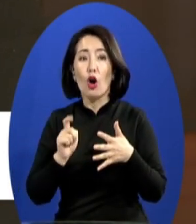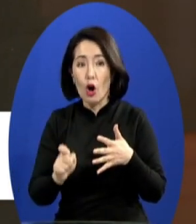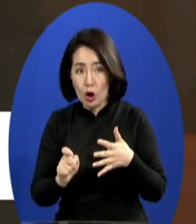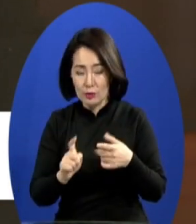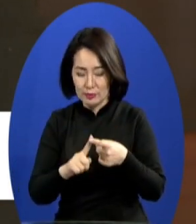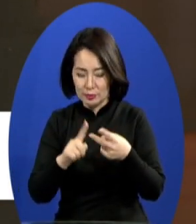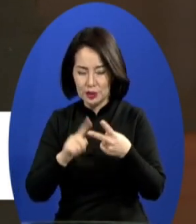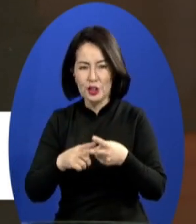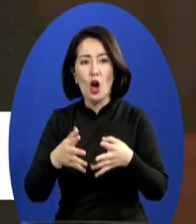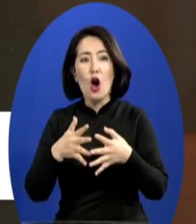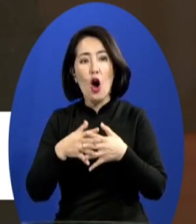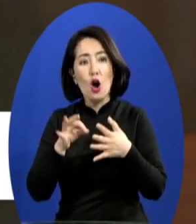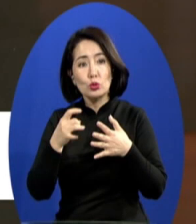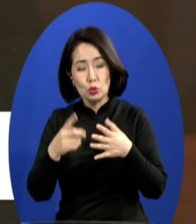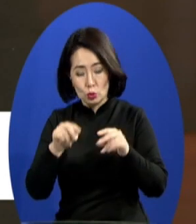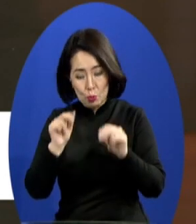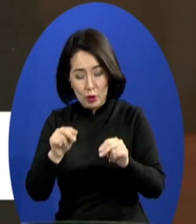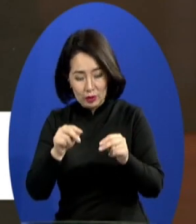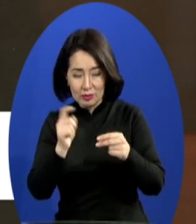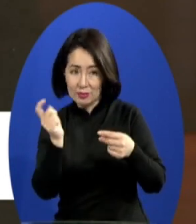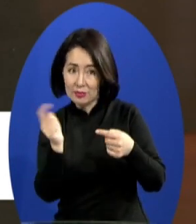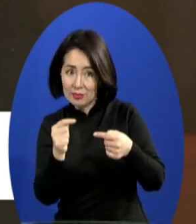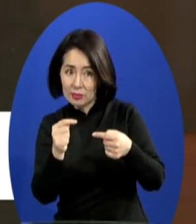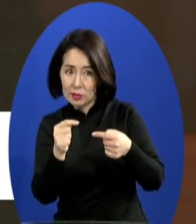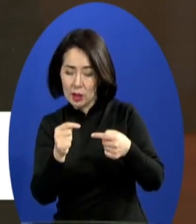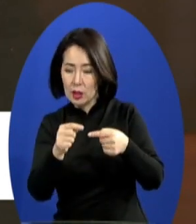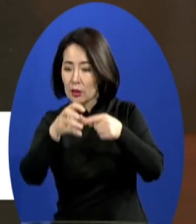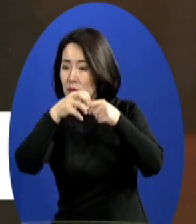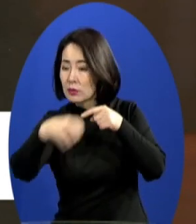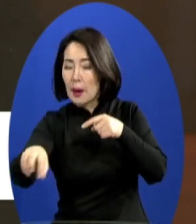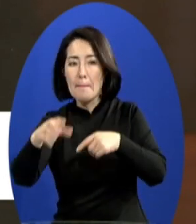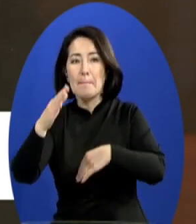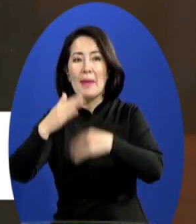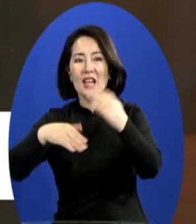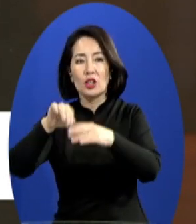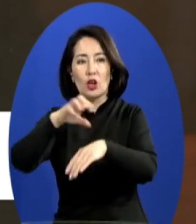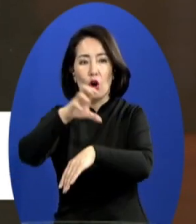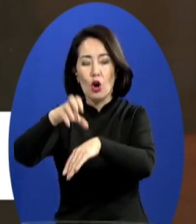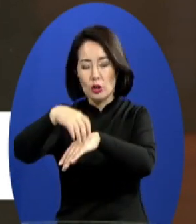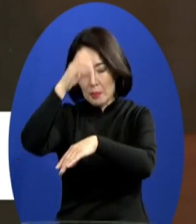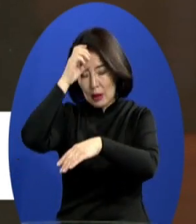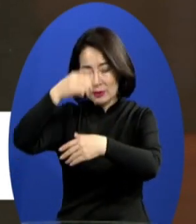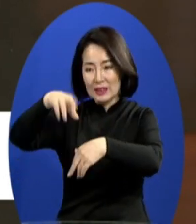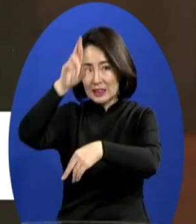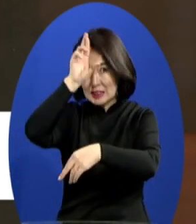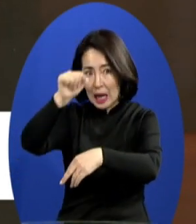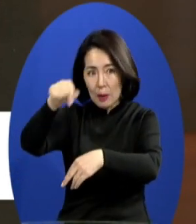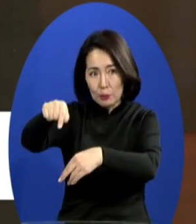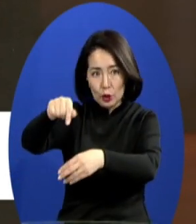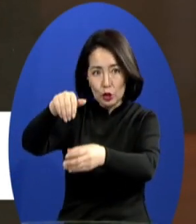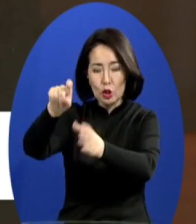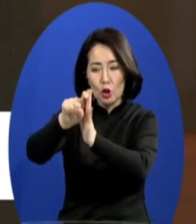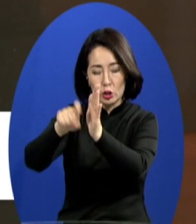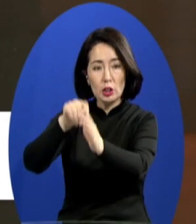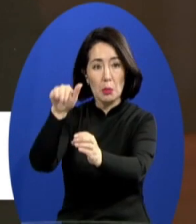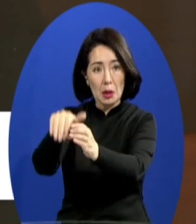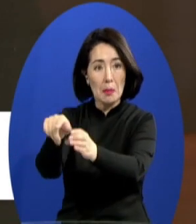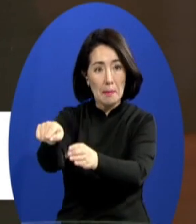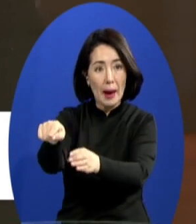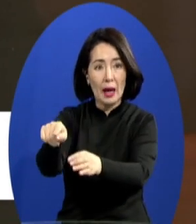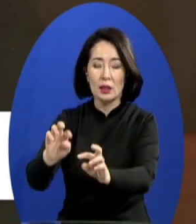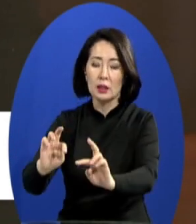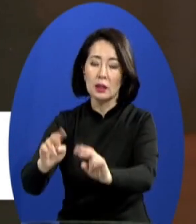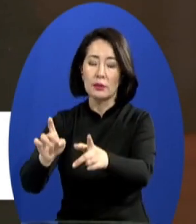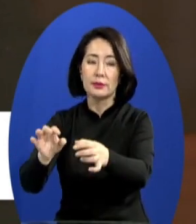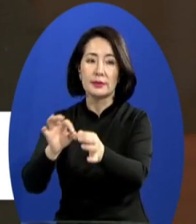сууцтай болох гэдэг юм уу энэ асуудал бол орон сууцны асуудал барилга хот байгуулалтын яам дээр тодорхой хөтөлбөрүүд хэрэгжээд явж байгаа те бид нар энийг бол илүү сайжруулад